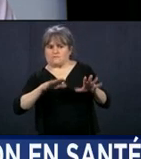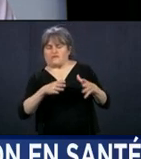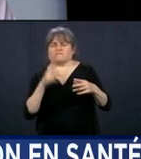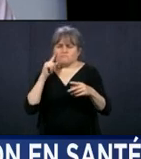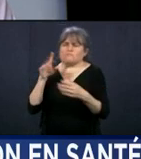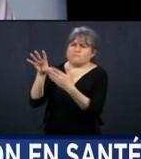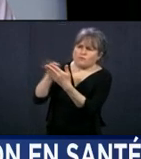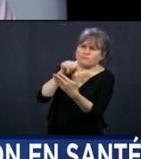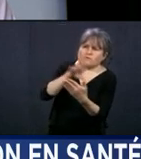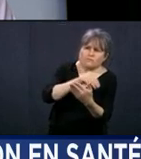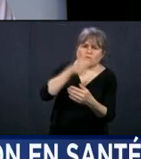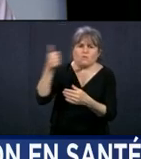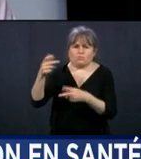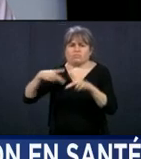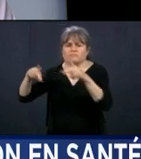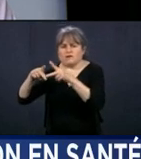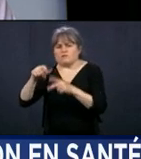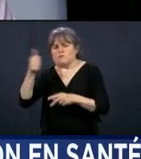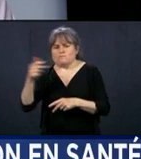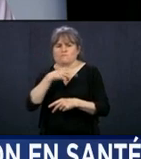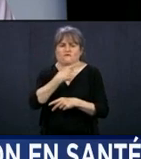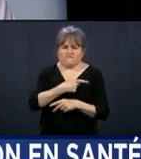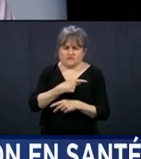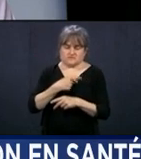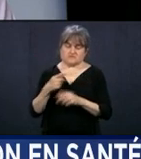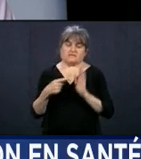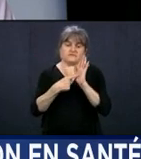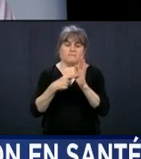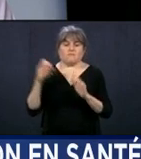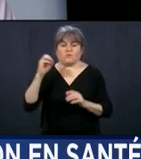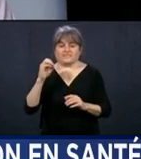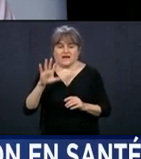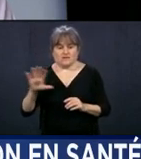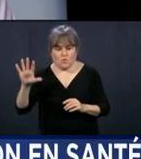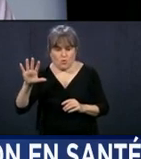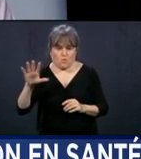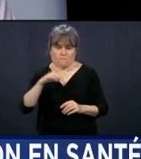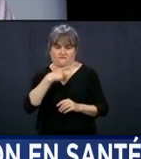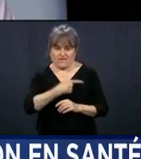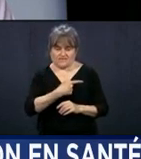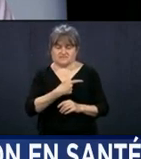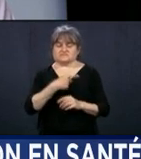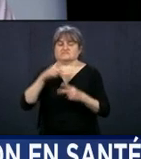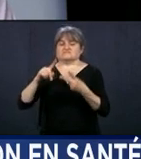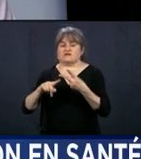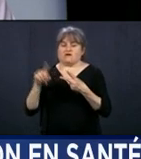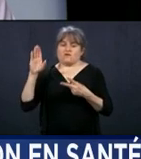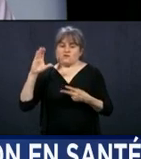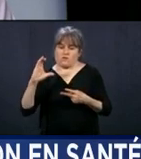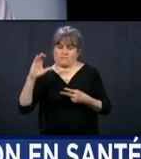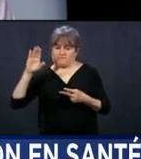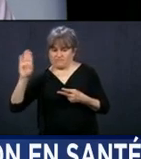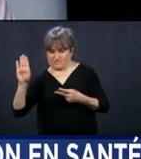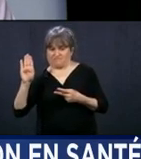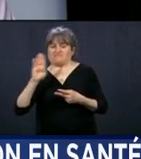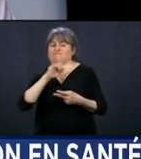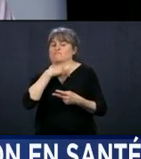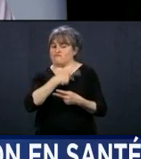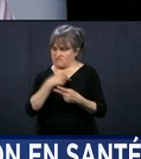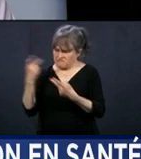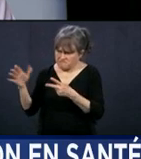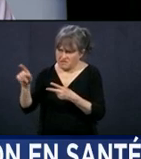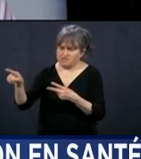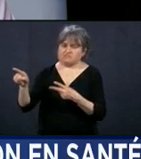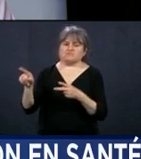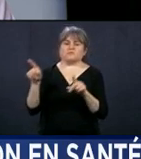médicales a été implantée à d'autres endroits, notamment en Ontario, notamment en Colombie-Britannique, au Manitoba aussi. Donc, nous irons dans